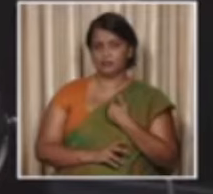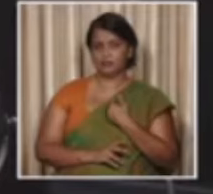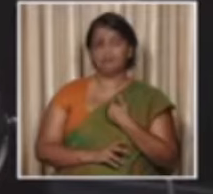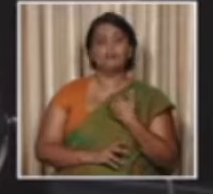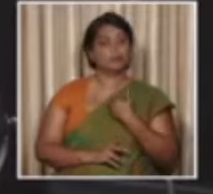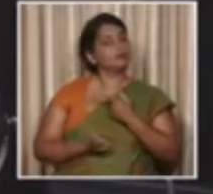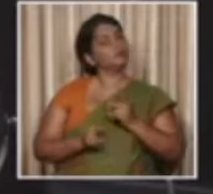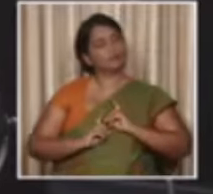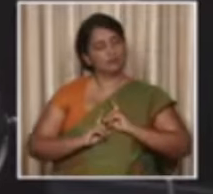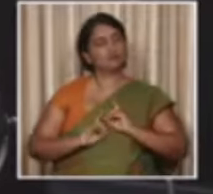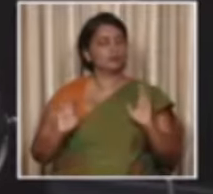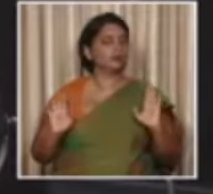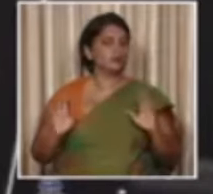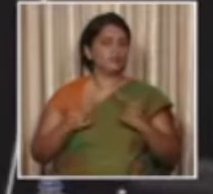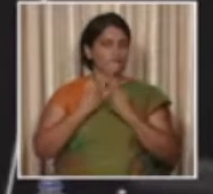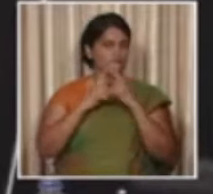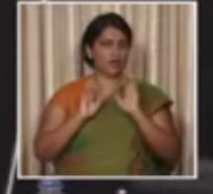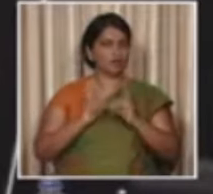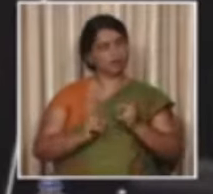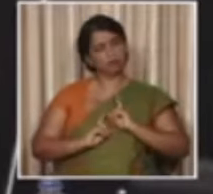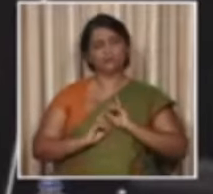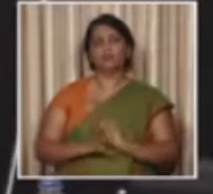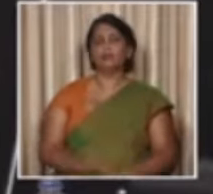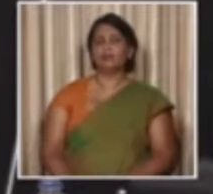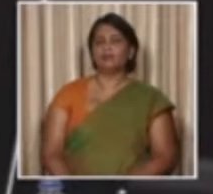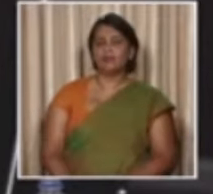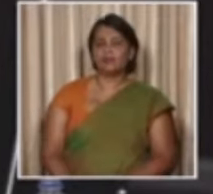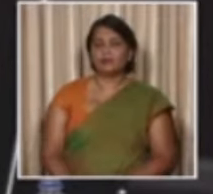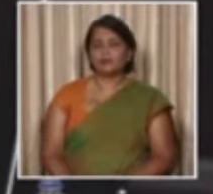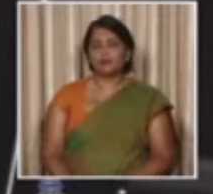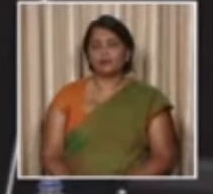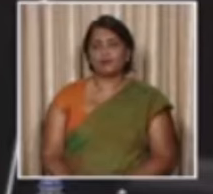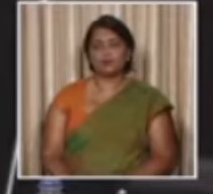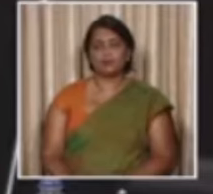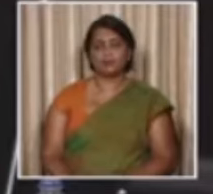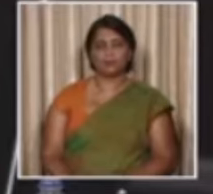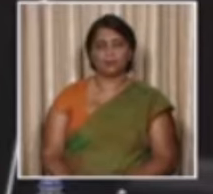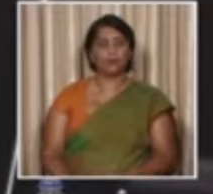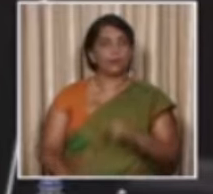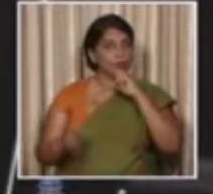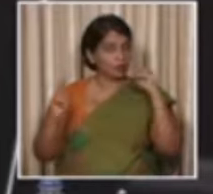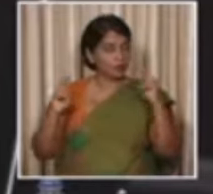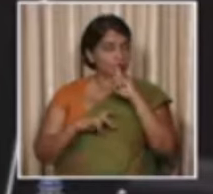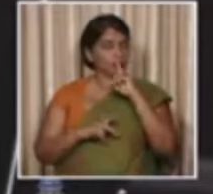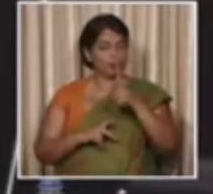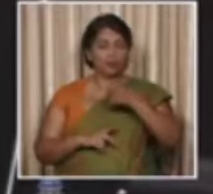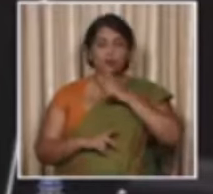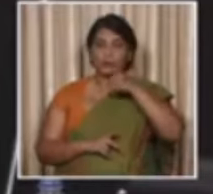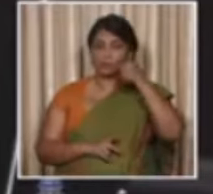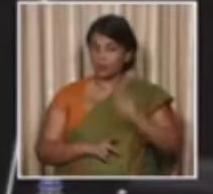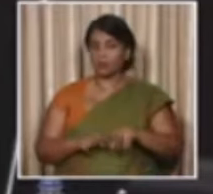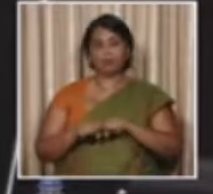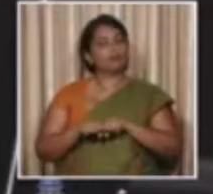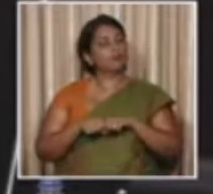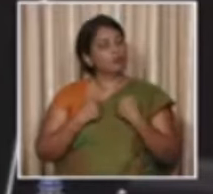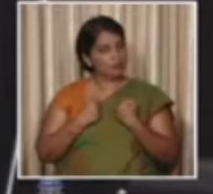Minister. අර සභාපතිතුමනි, මේ පාර්ලිමේන්තුව තුළ ශ්‍රේෂ්ඨාධිකරණය දීපු නඩු තීන්දුවක් උල්ලංඝනය